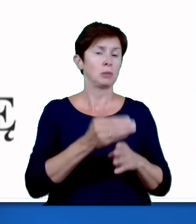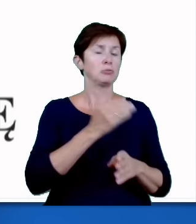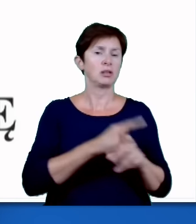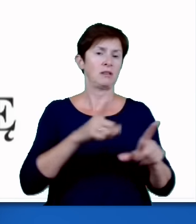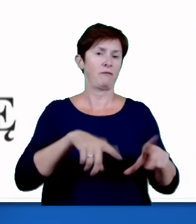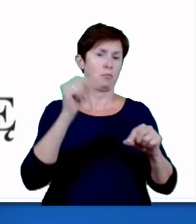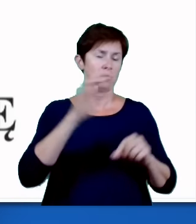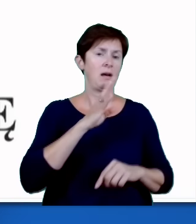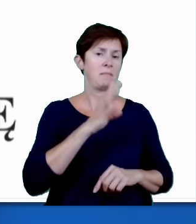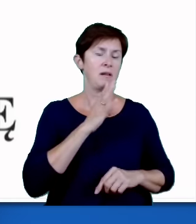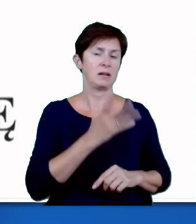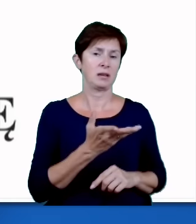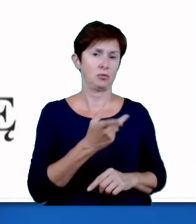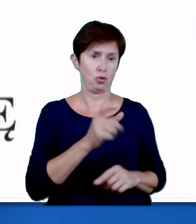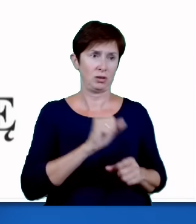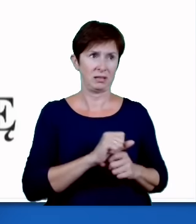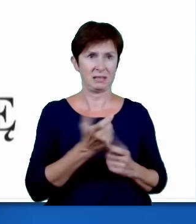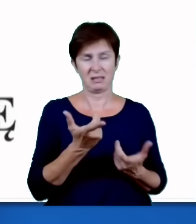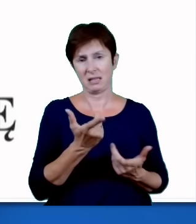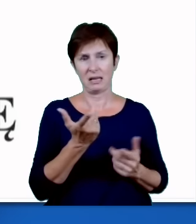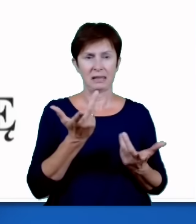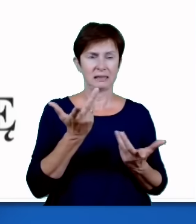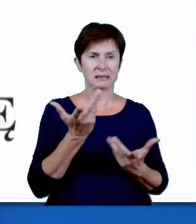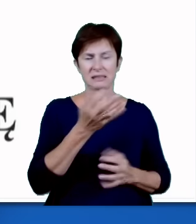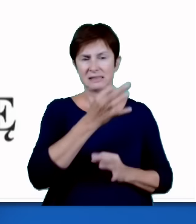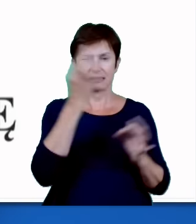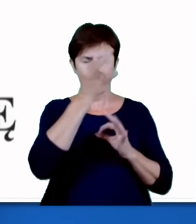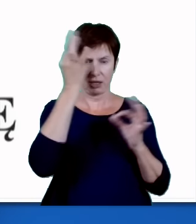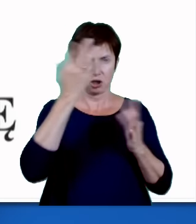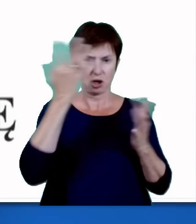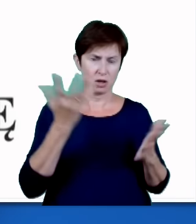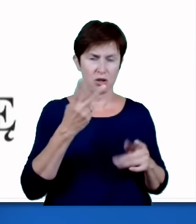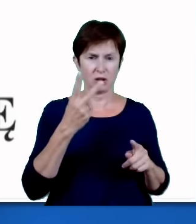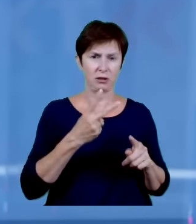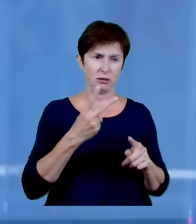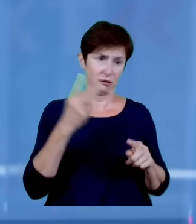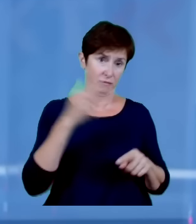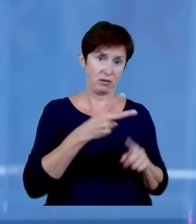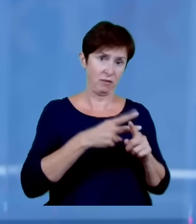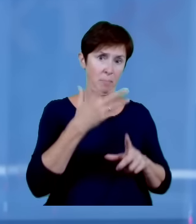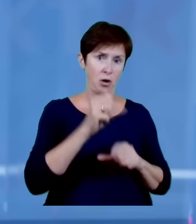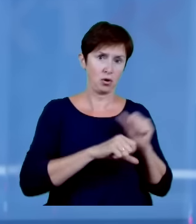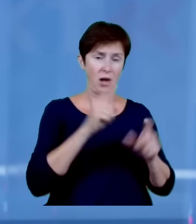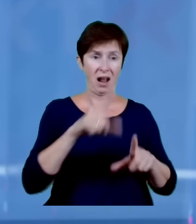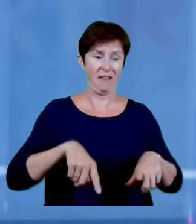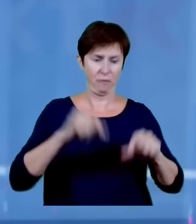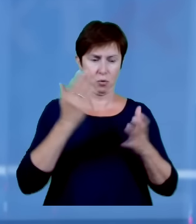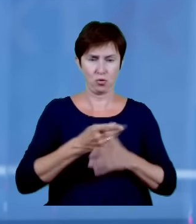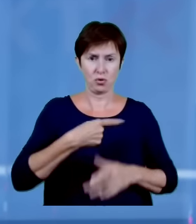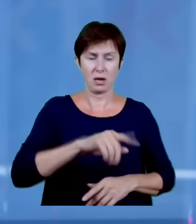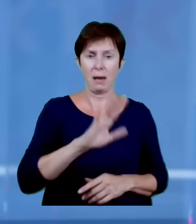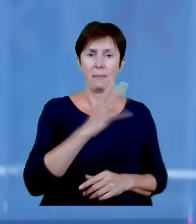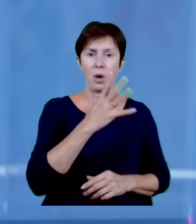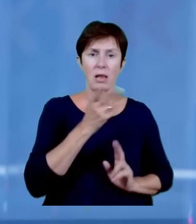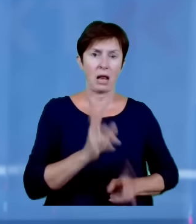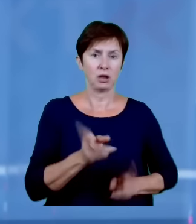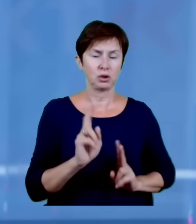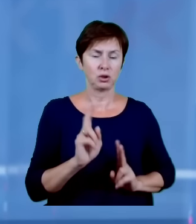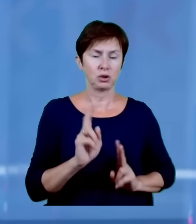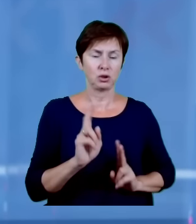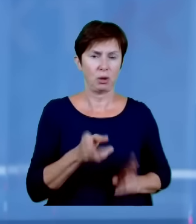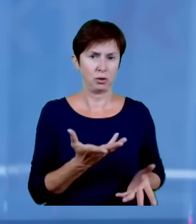powiedzmy że to jest styczeń 25 roku No ale wybory to są 5 listopada no to zostało